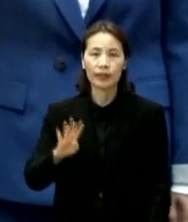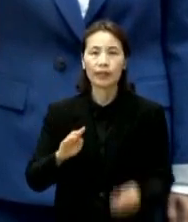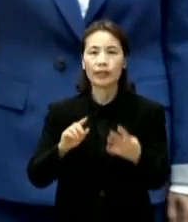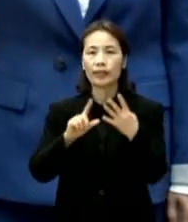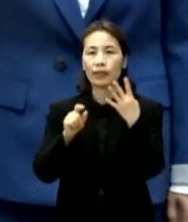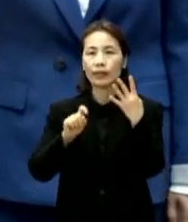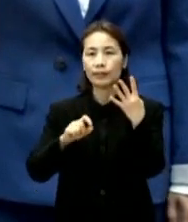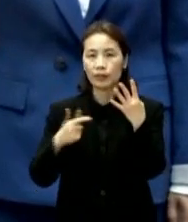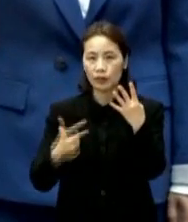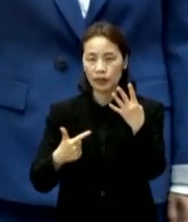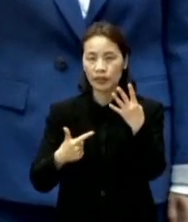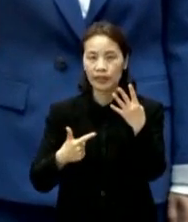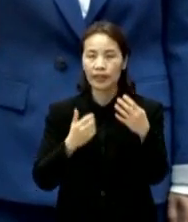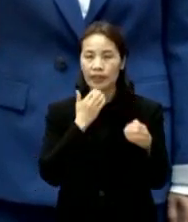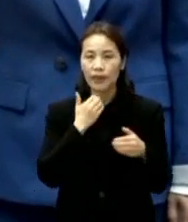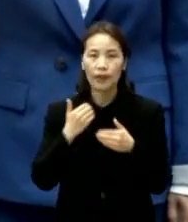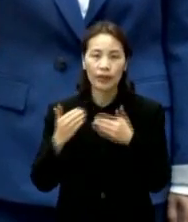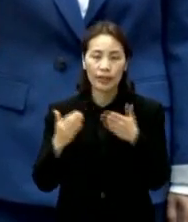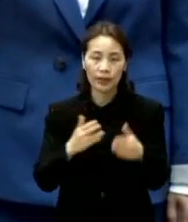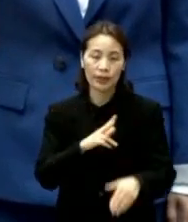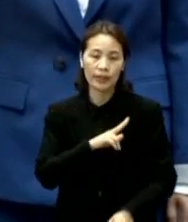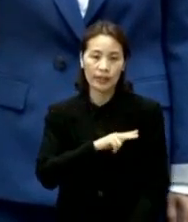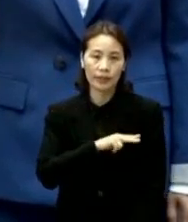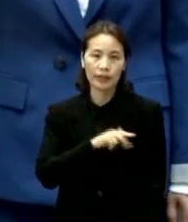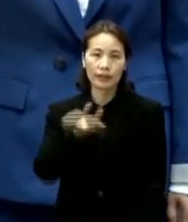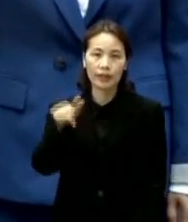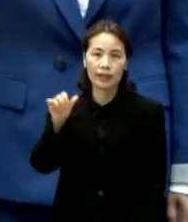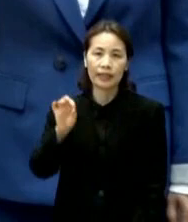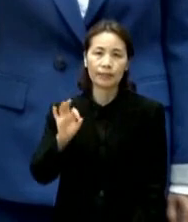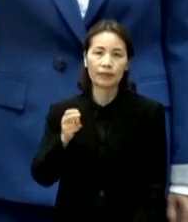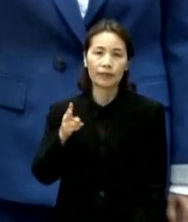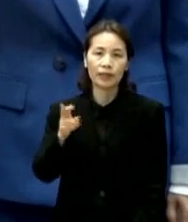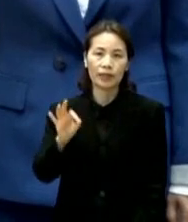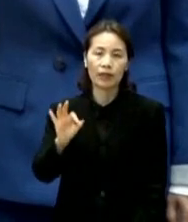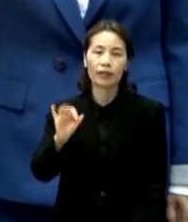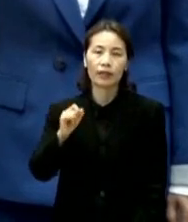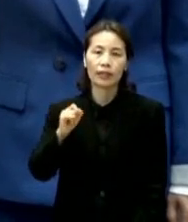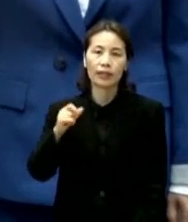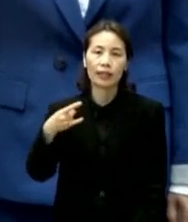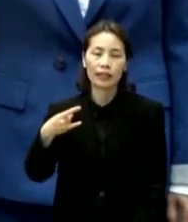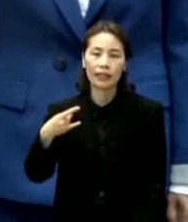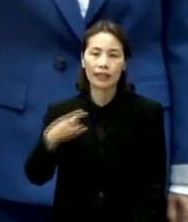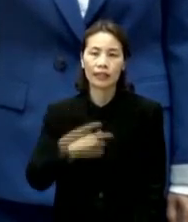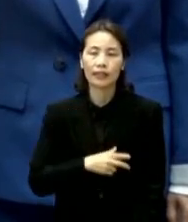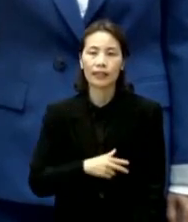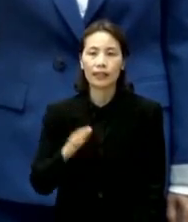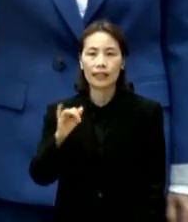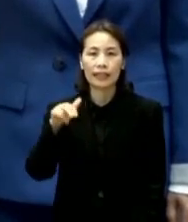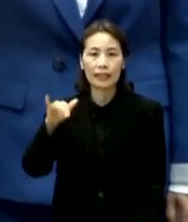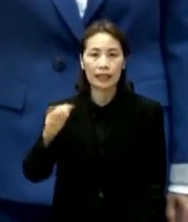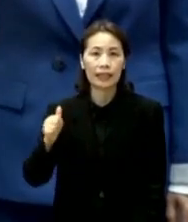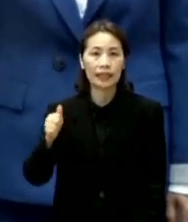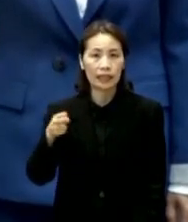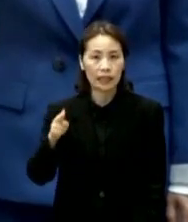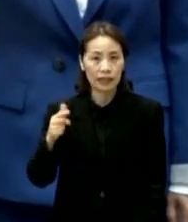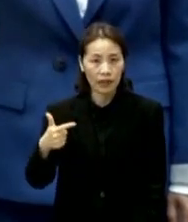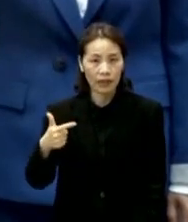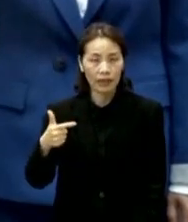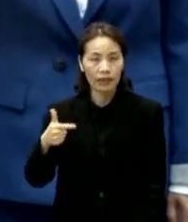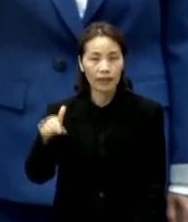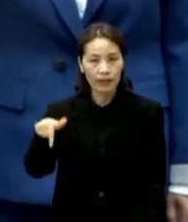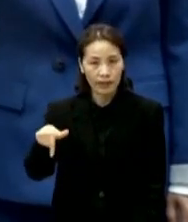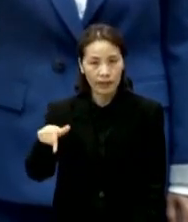4월 16일 경기도 의원 김영희. 경기도 의원 이진형. 경기도